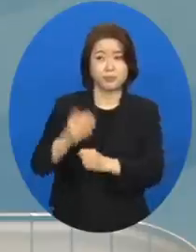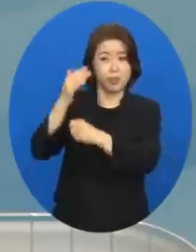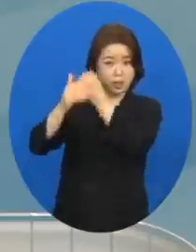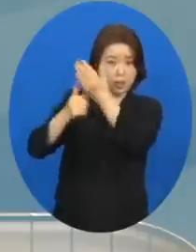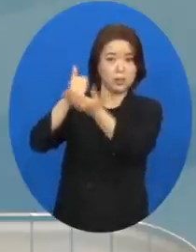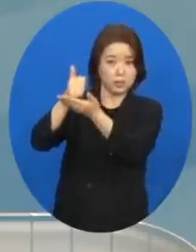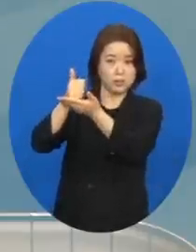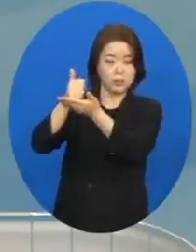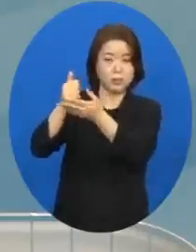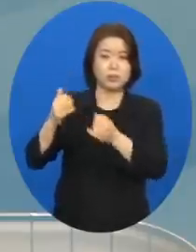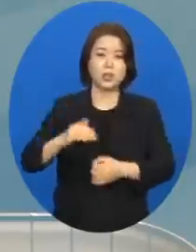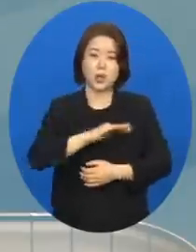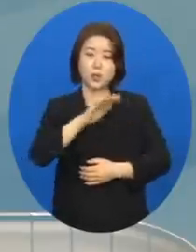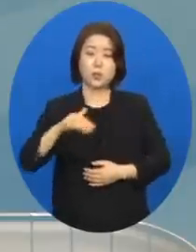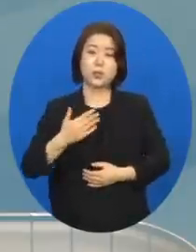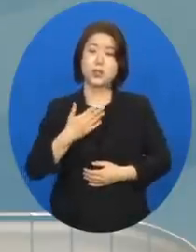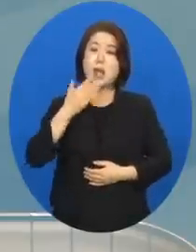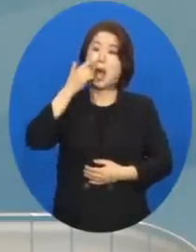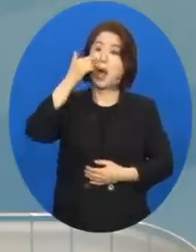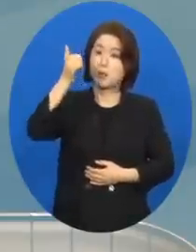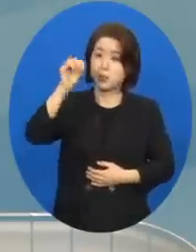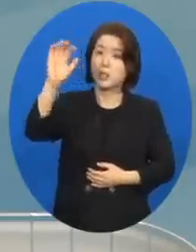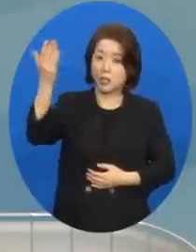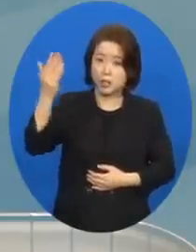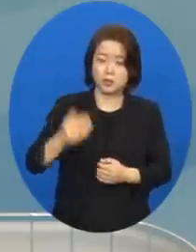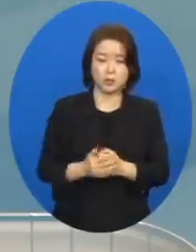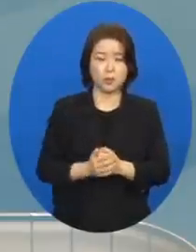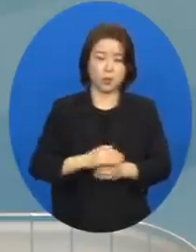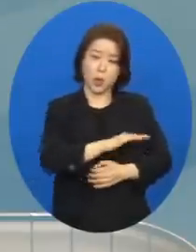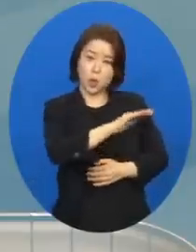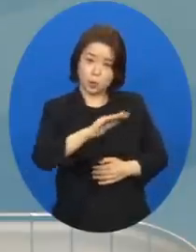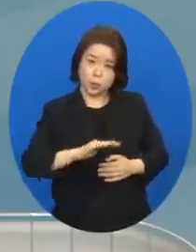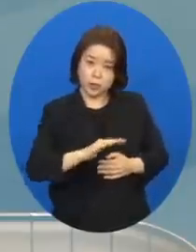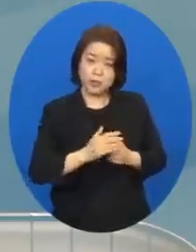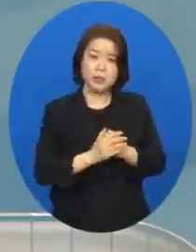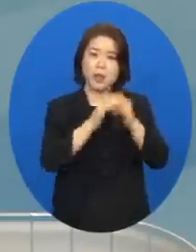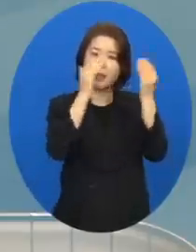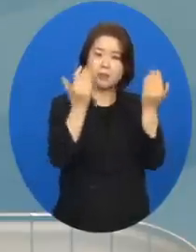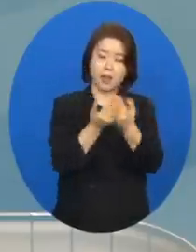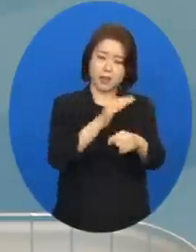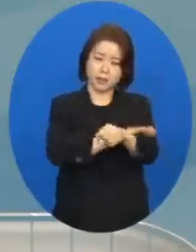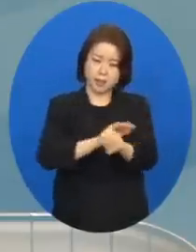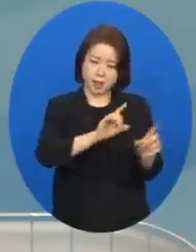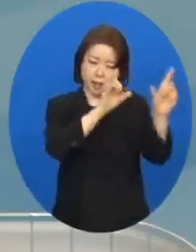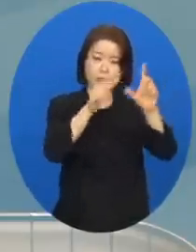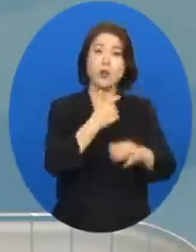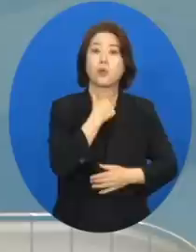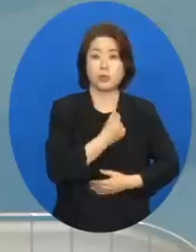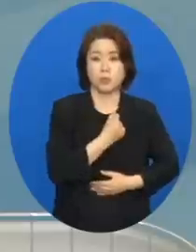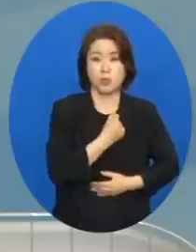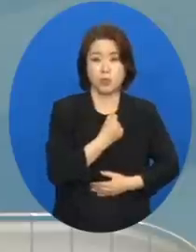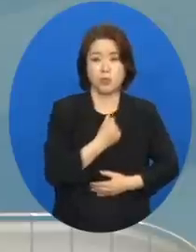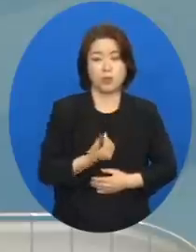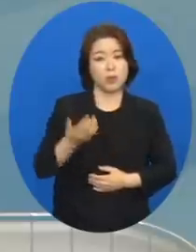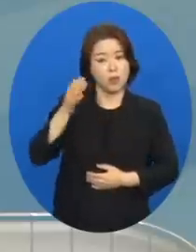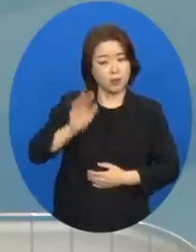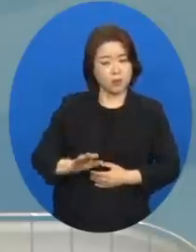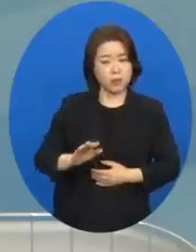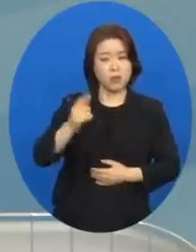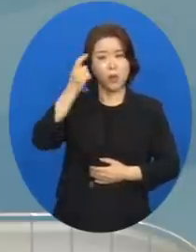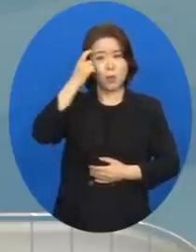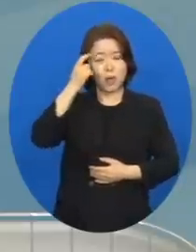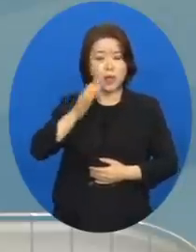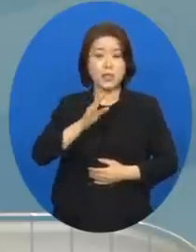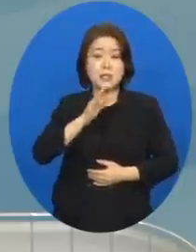하나님은 우리의 아버지가 되시고 우리는 다 잘 살고 싶고 그런데 왜 우리의